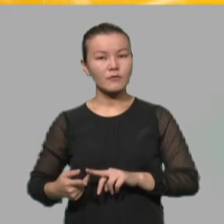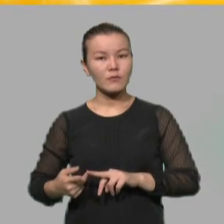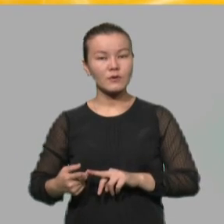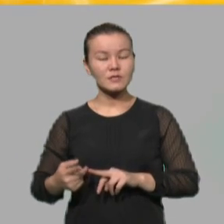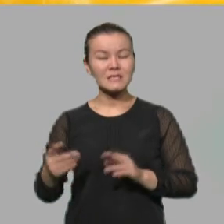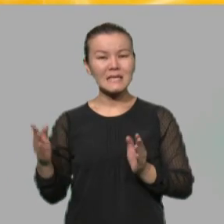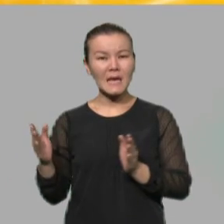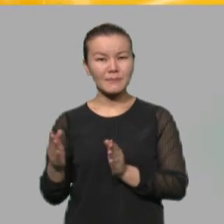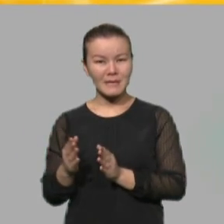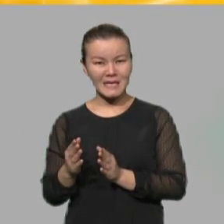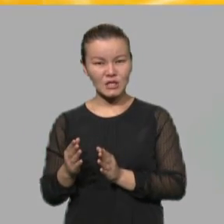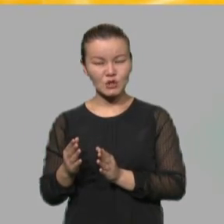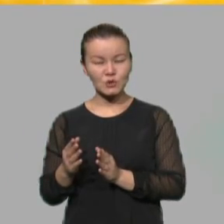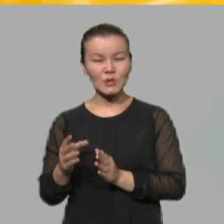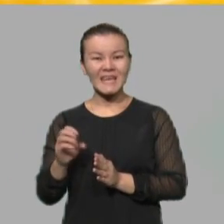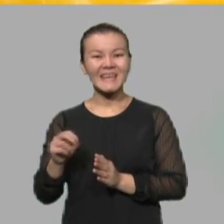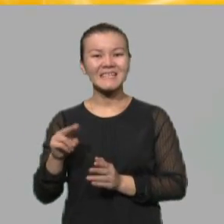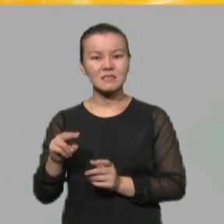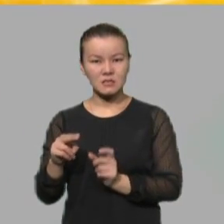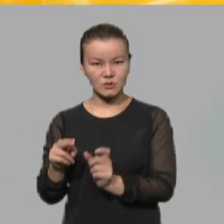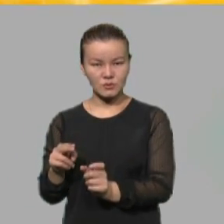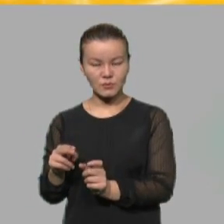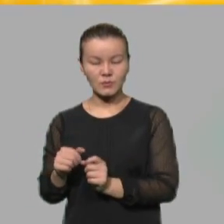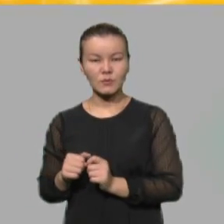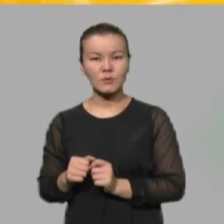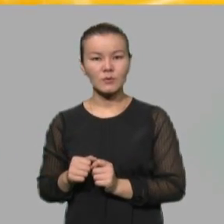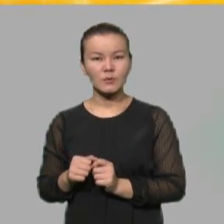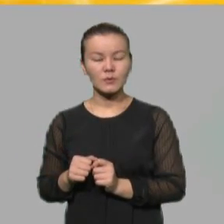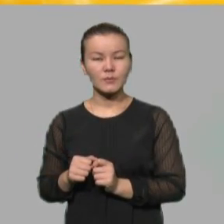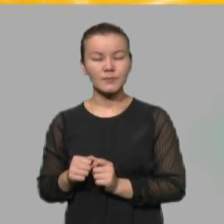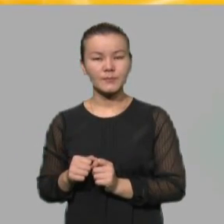Переводим в наименьшую единицу.